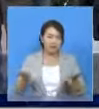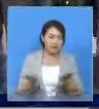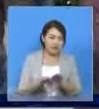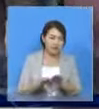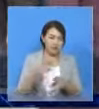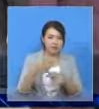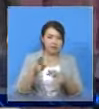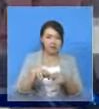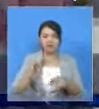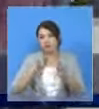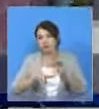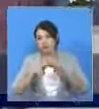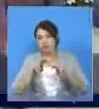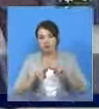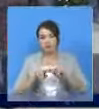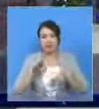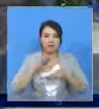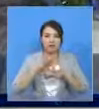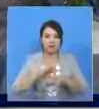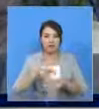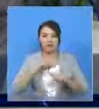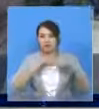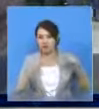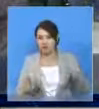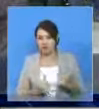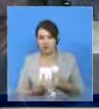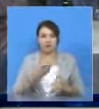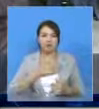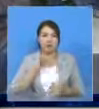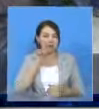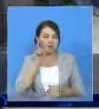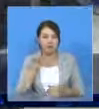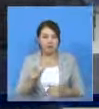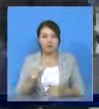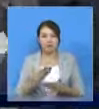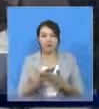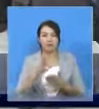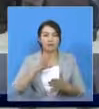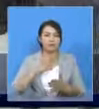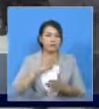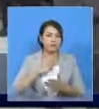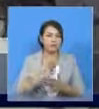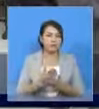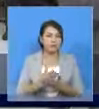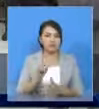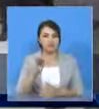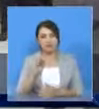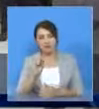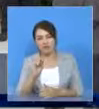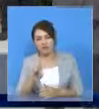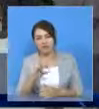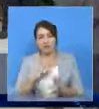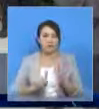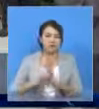ol minez ol jetkizetin onun jüreği bizim jastarımızga önege bolsın deyim. Bizim galdin